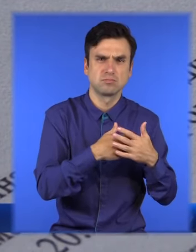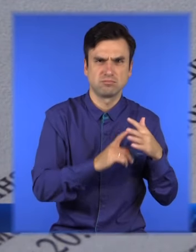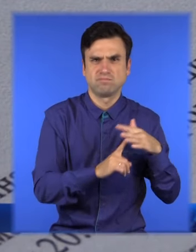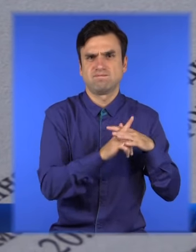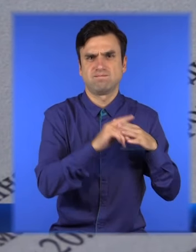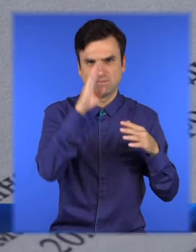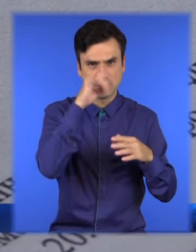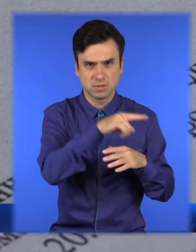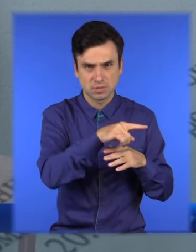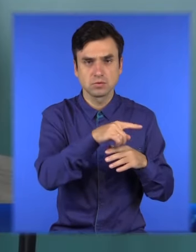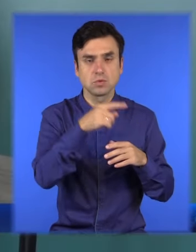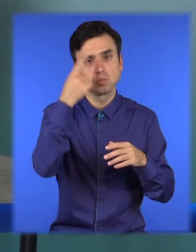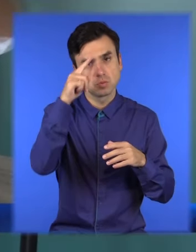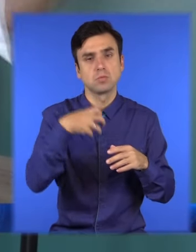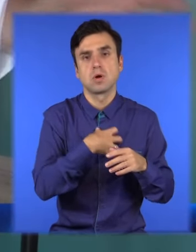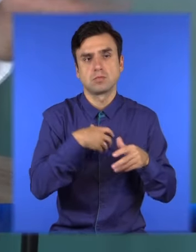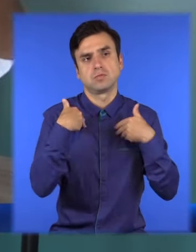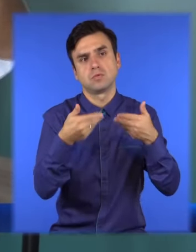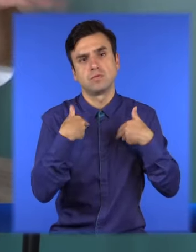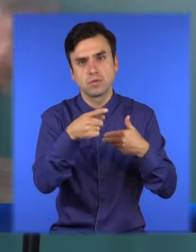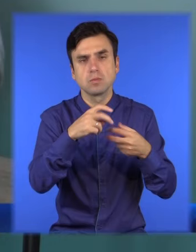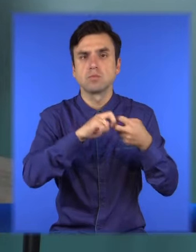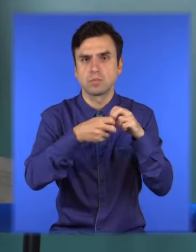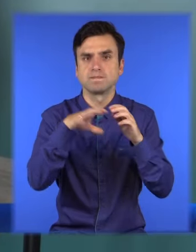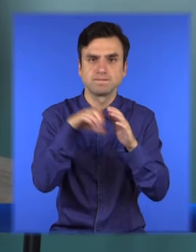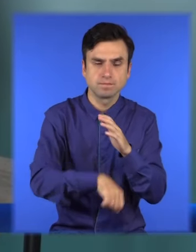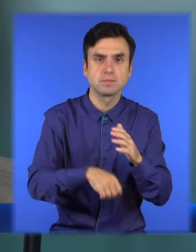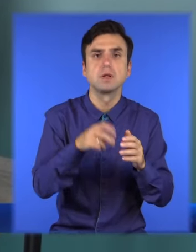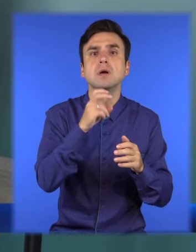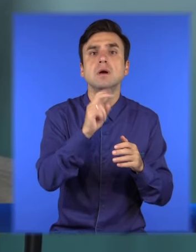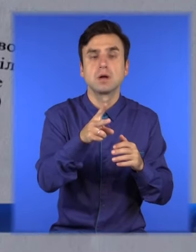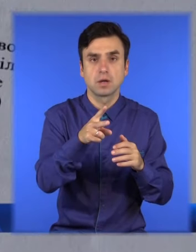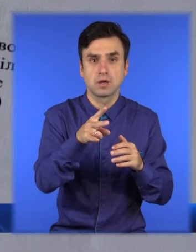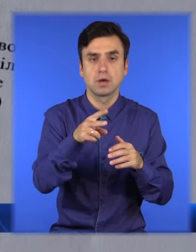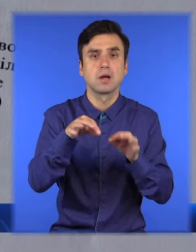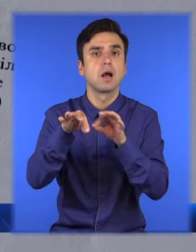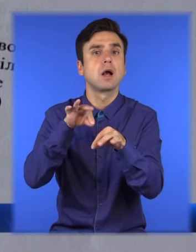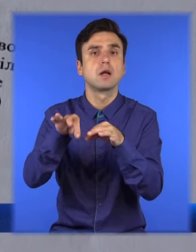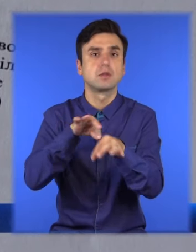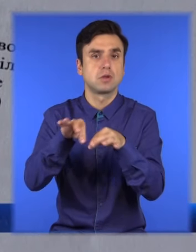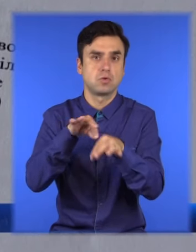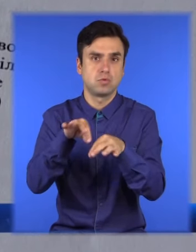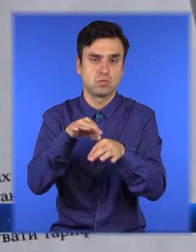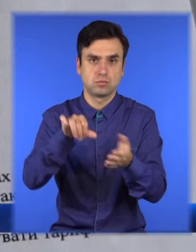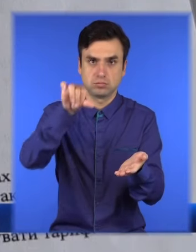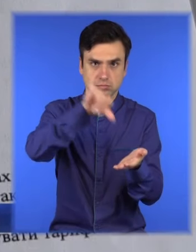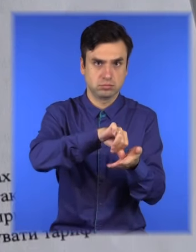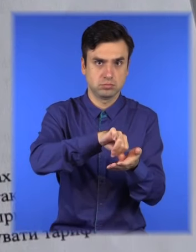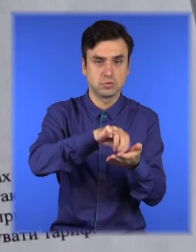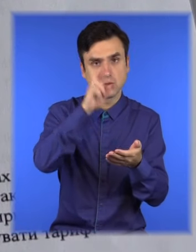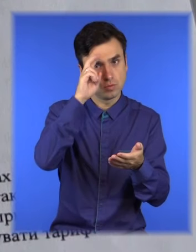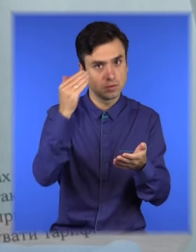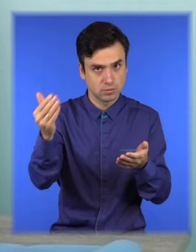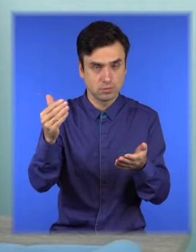вирішення цієї проблеми. А саме ввести у роботу маршрутних таксі лінійних диспетчерів, а в майбутньому закупити вже